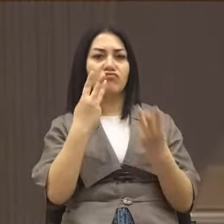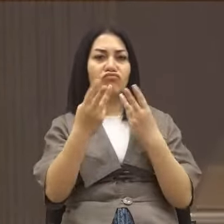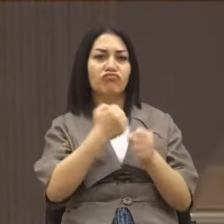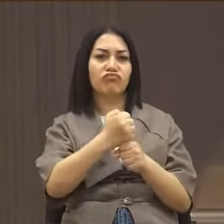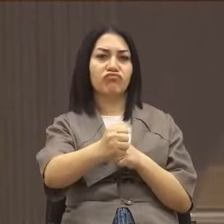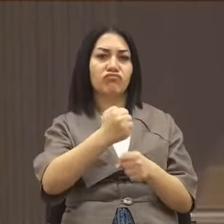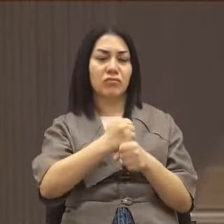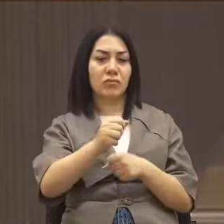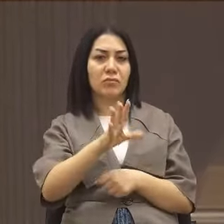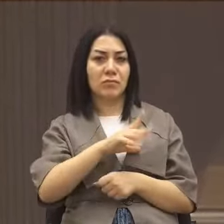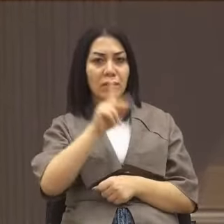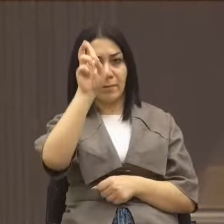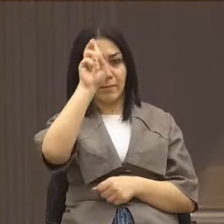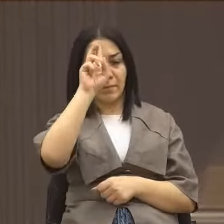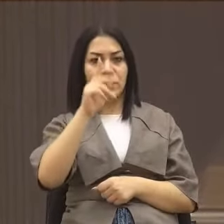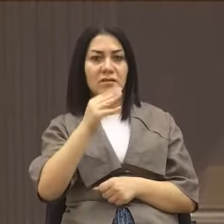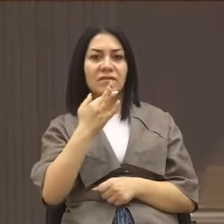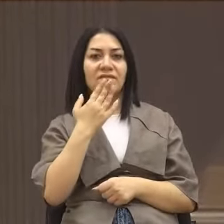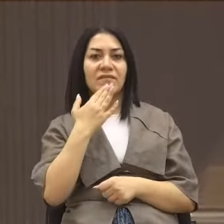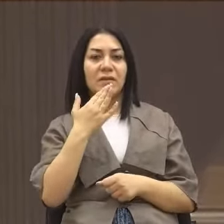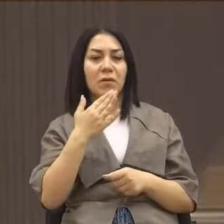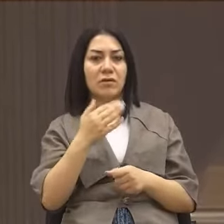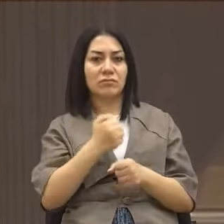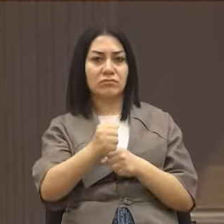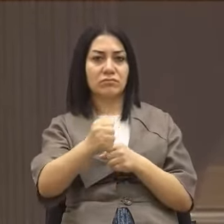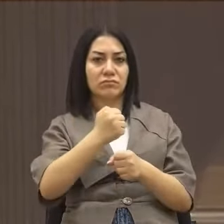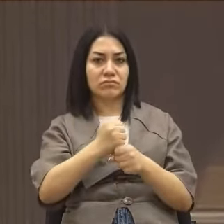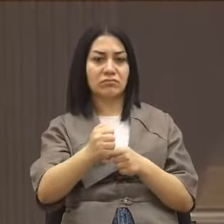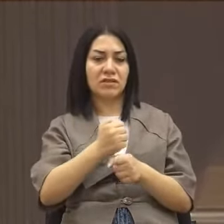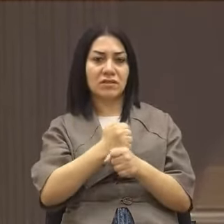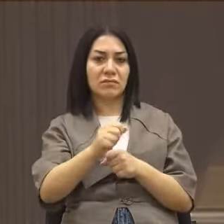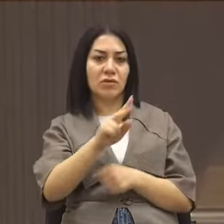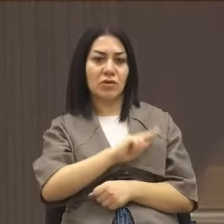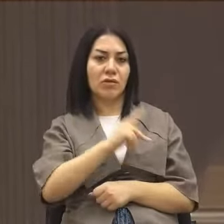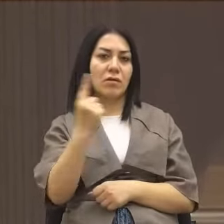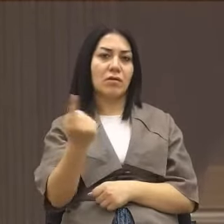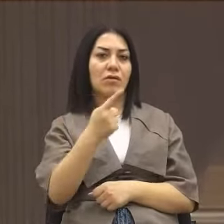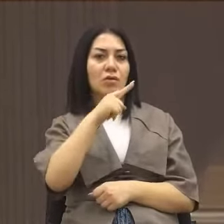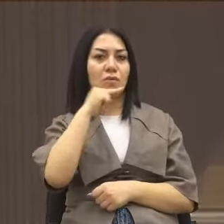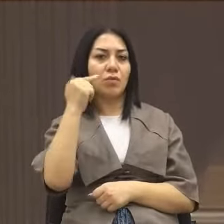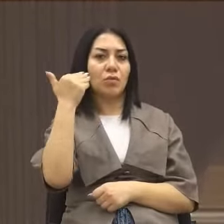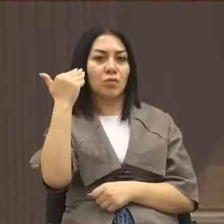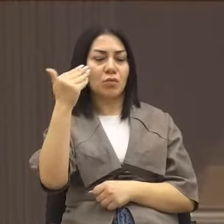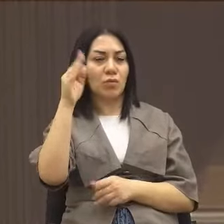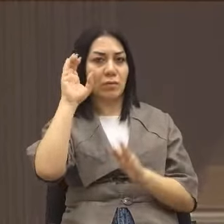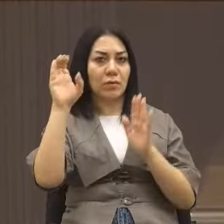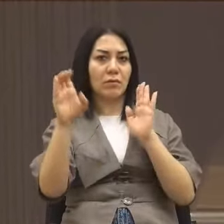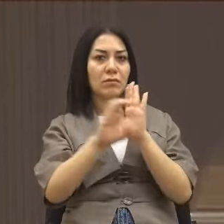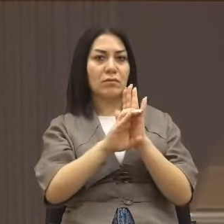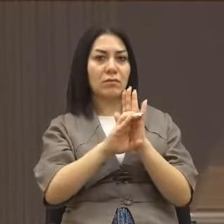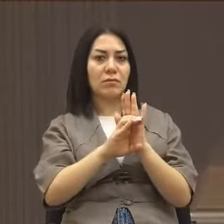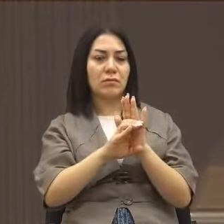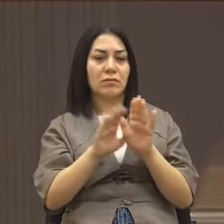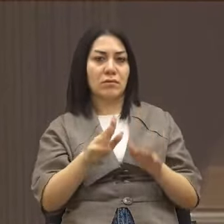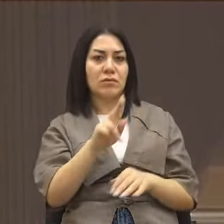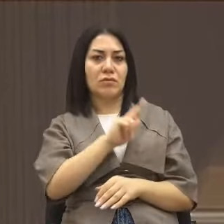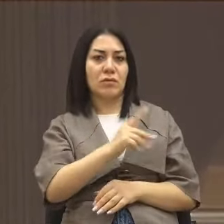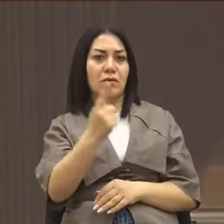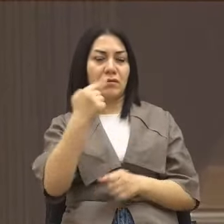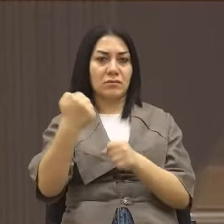մեր պետությանն ու տնտեսվարողներին, ստիպելով գործել միայն Ռուսաստանի ազդեցության տակ գտնվող